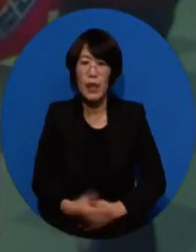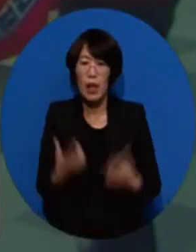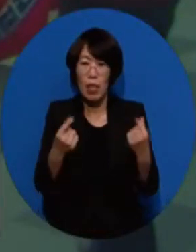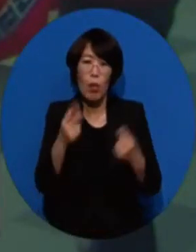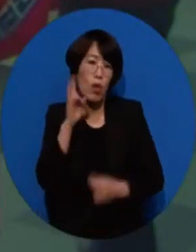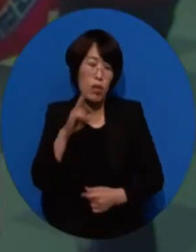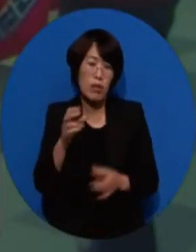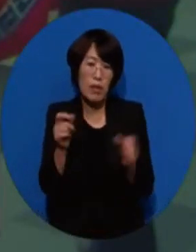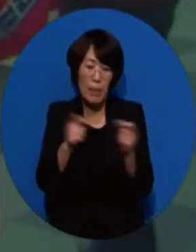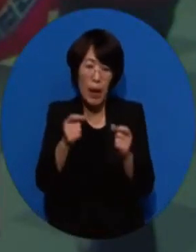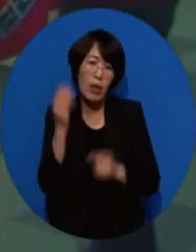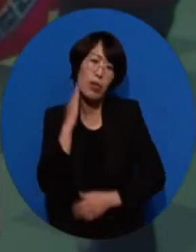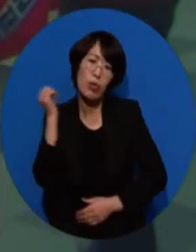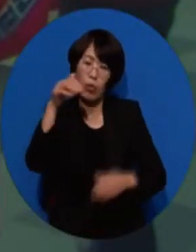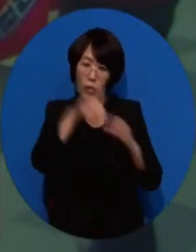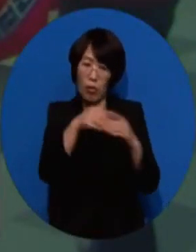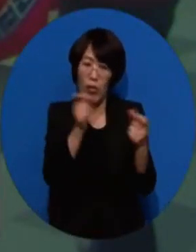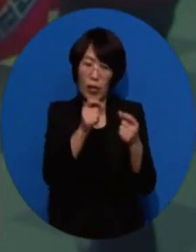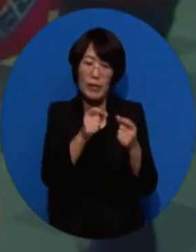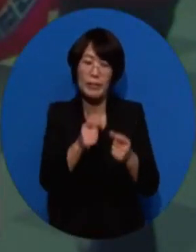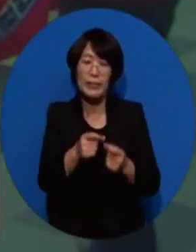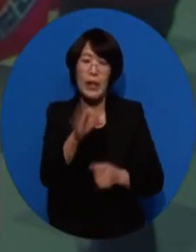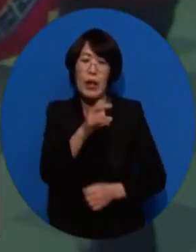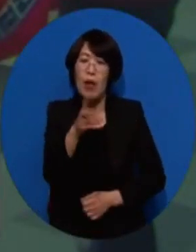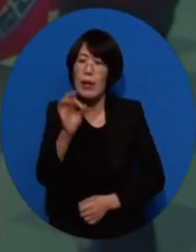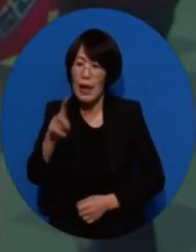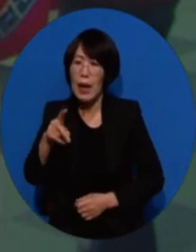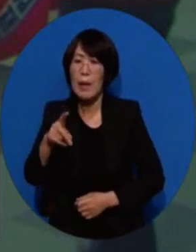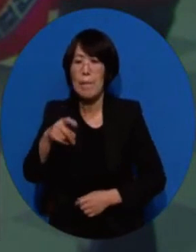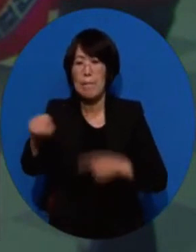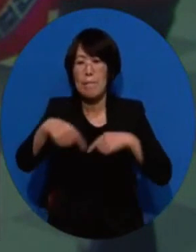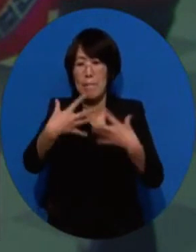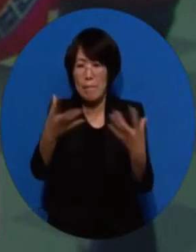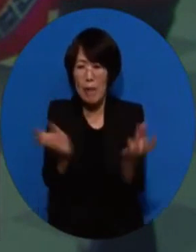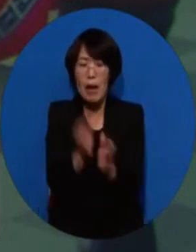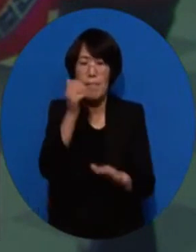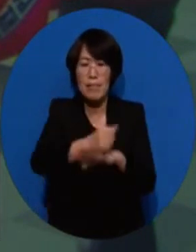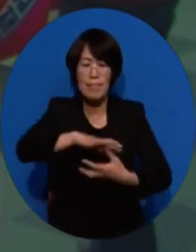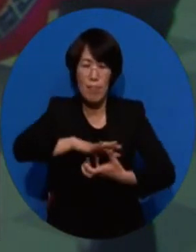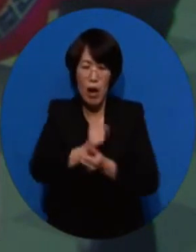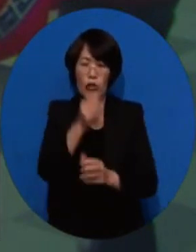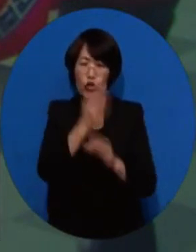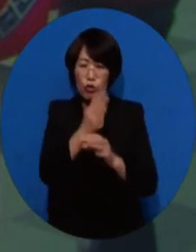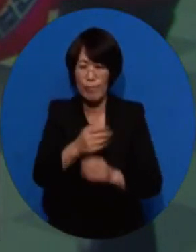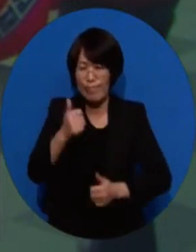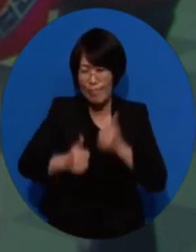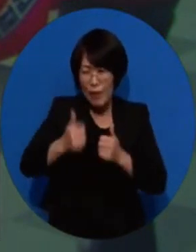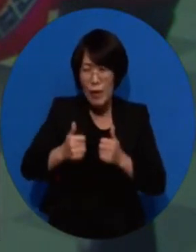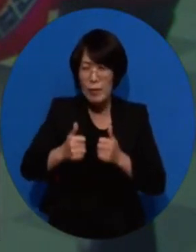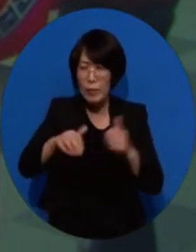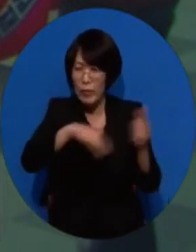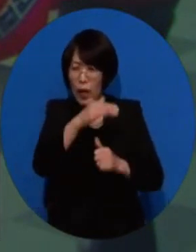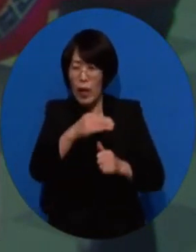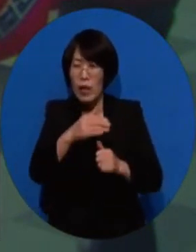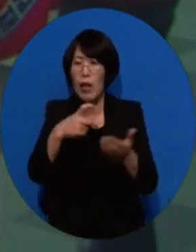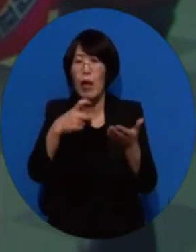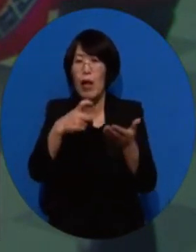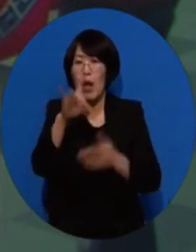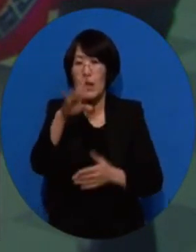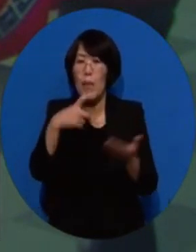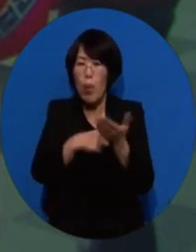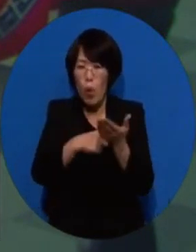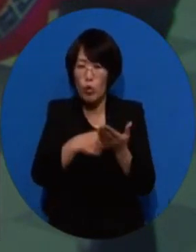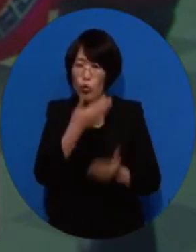이틀 앞으로 다가온 대선을 앞두고 여야 양당의 막판 스퍼트를 내고 있습니다. 초박빙 승부로 한 표가 아쉬운 상황